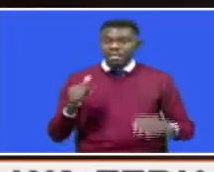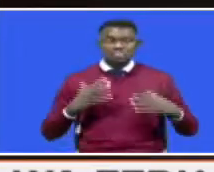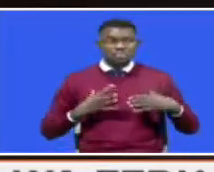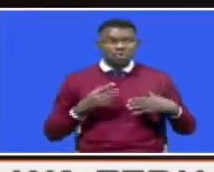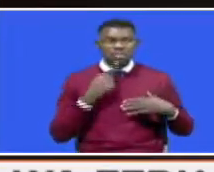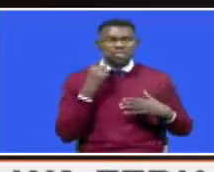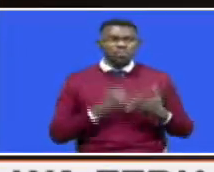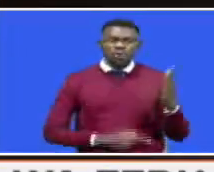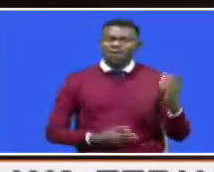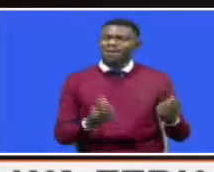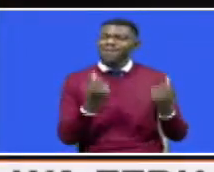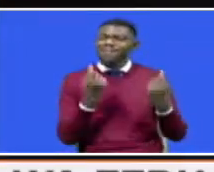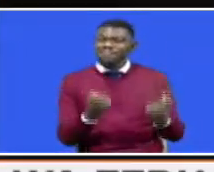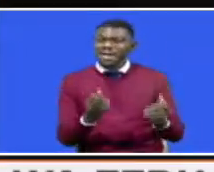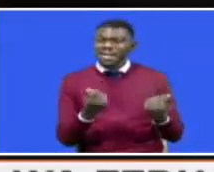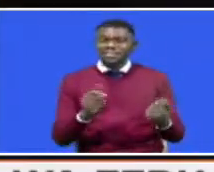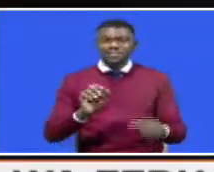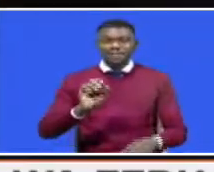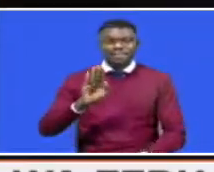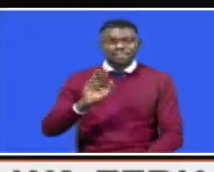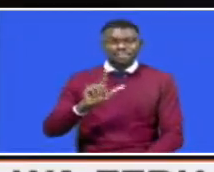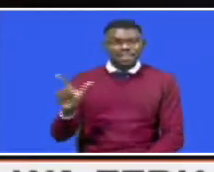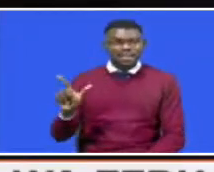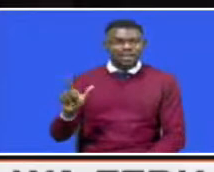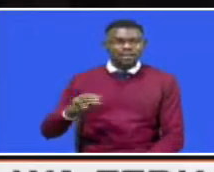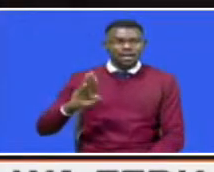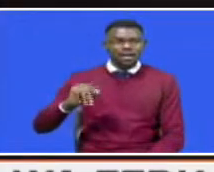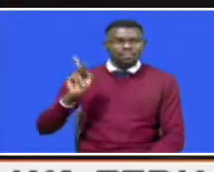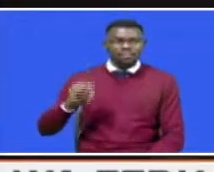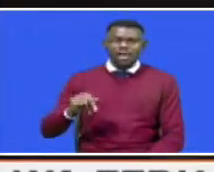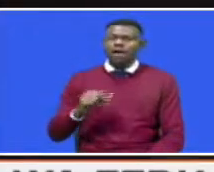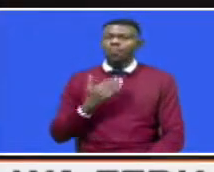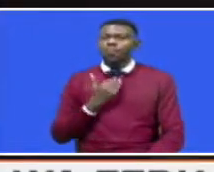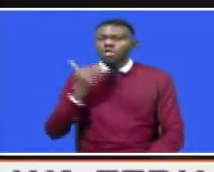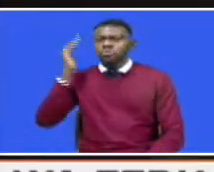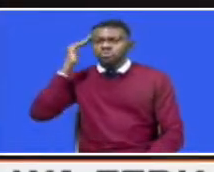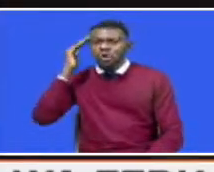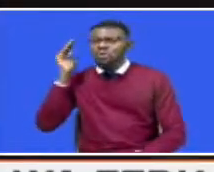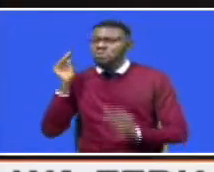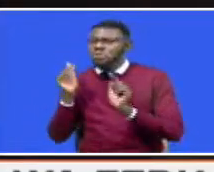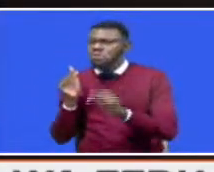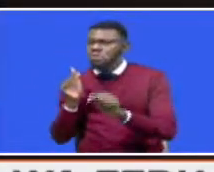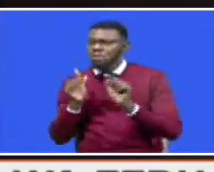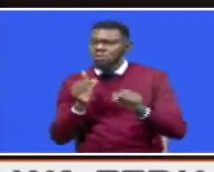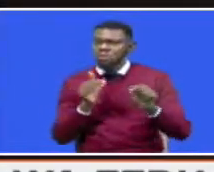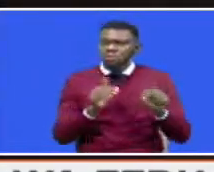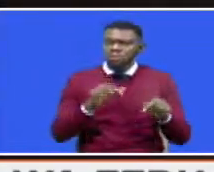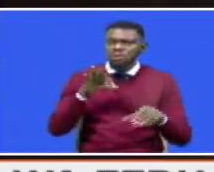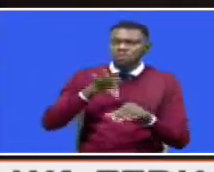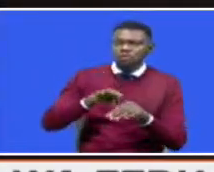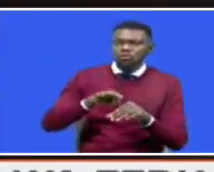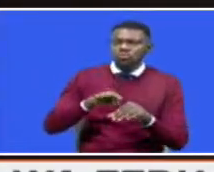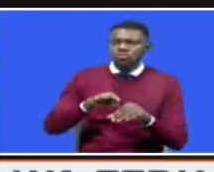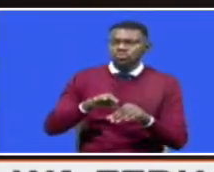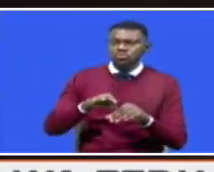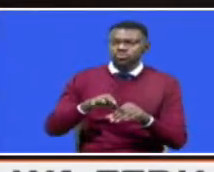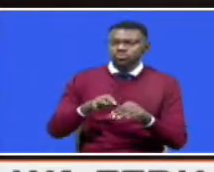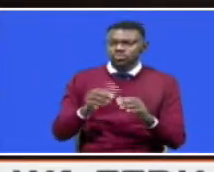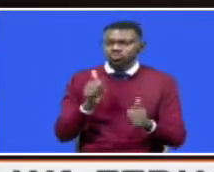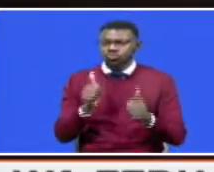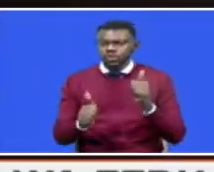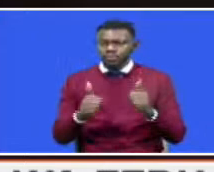siku ya finance bill kila mjumbe ajulikane amefanya kazi gani ama amepiga kura upande gani. Mimi